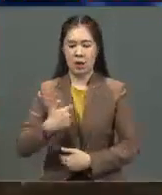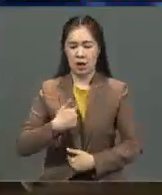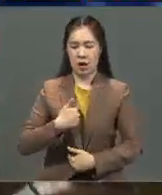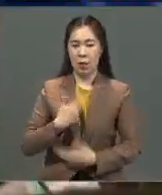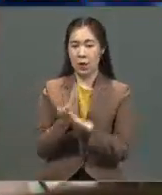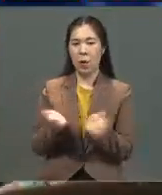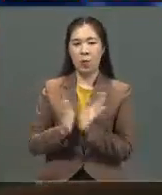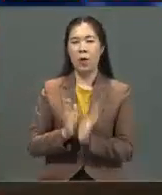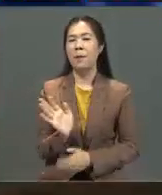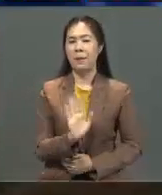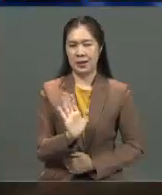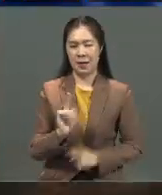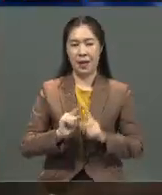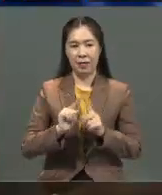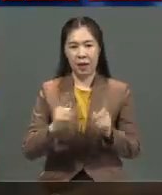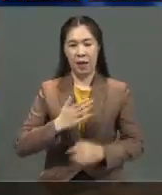าติแต่เราเนี่ย